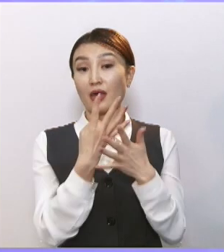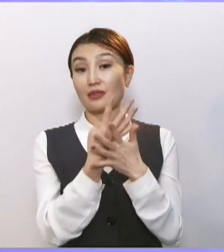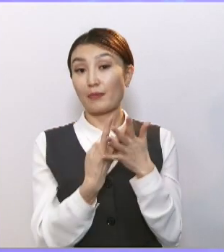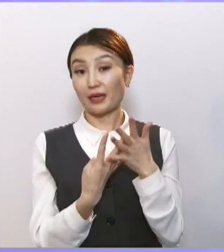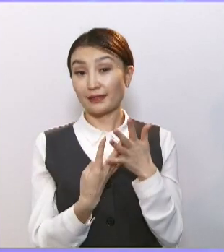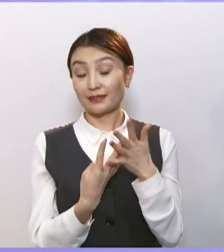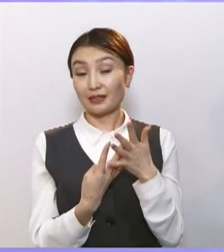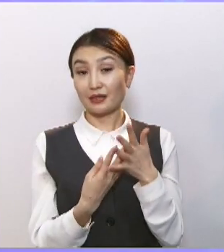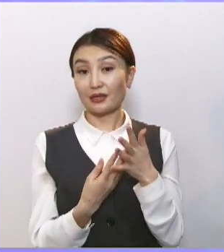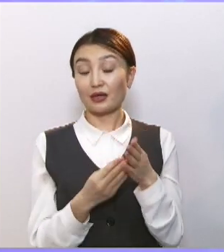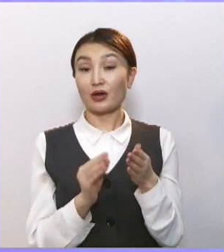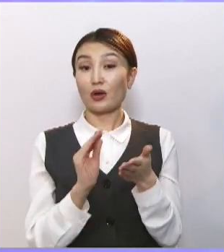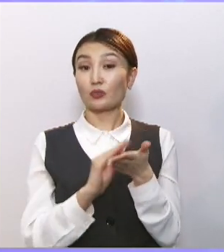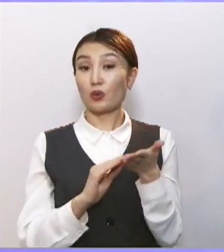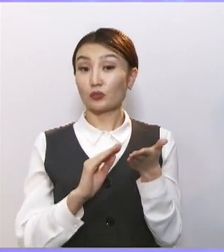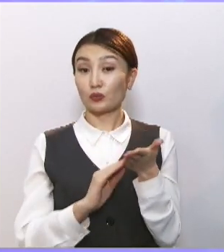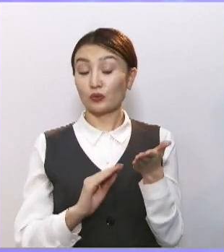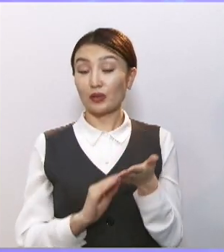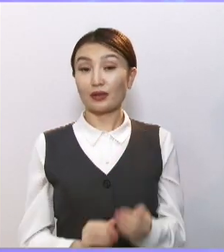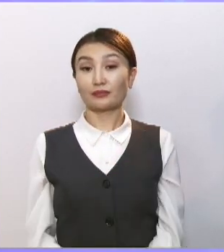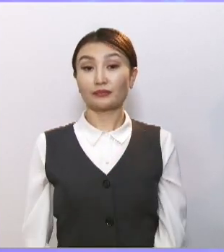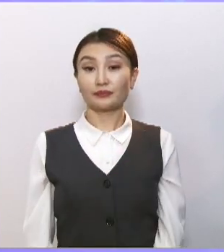Таблицаны толтургула.